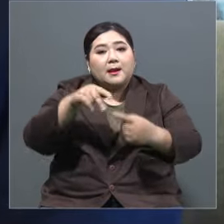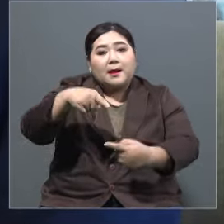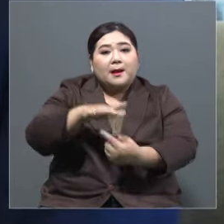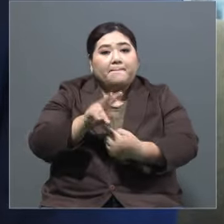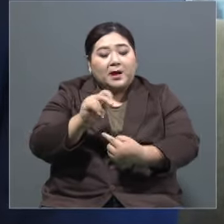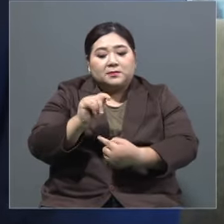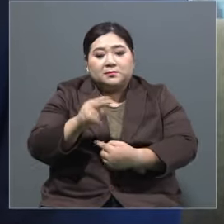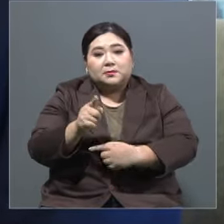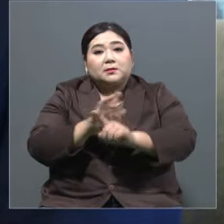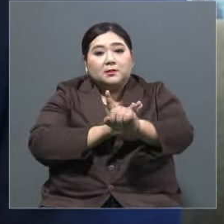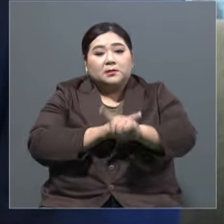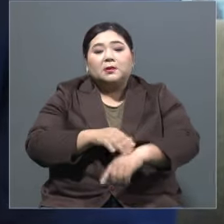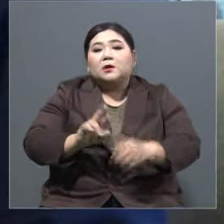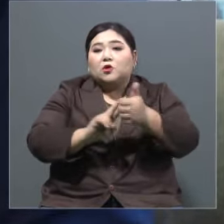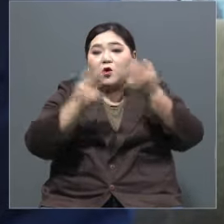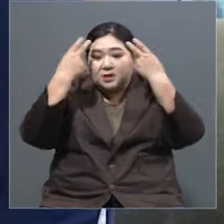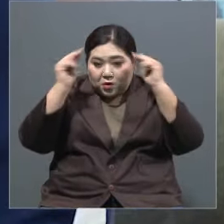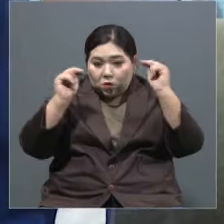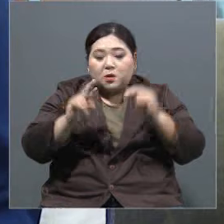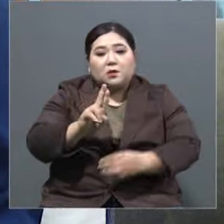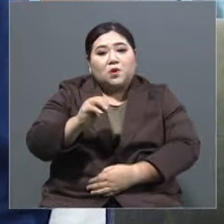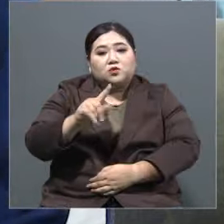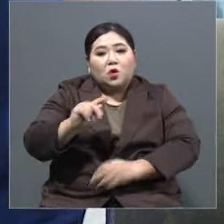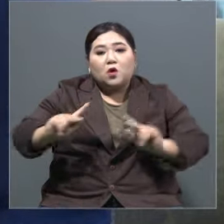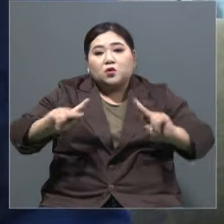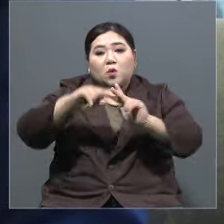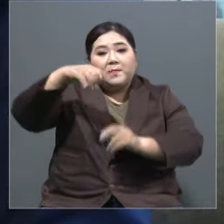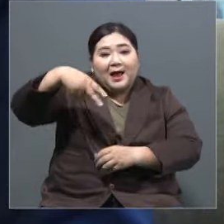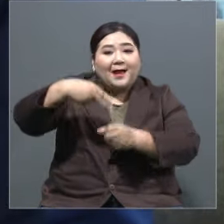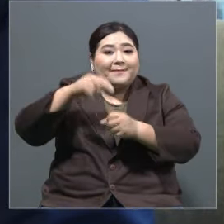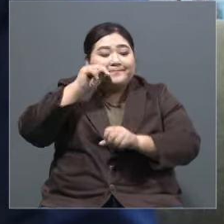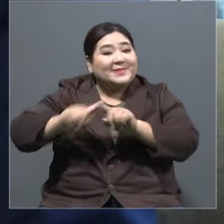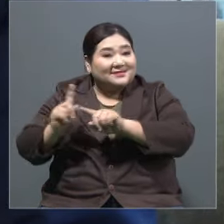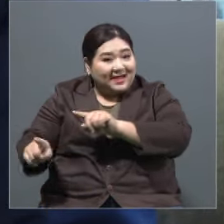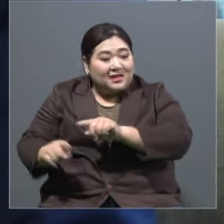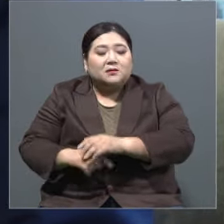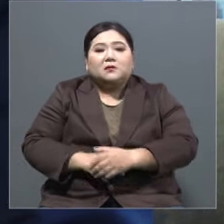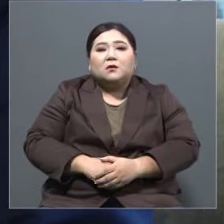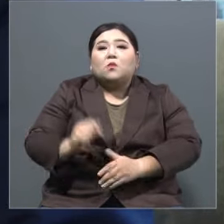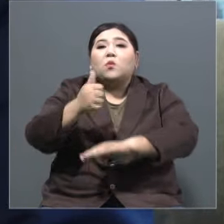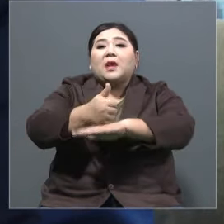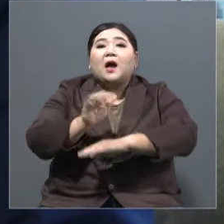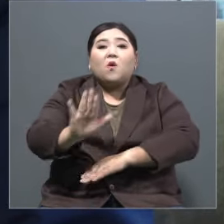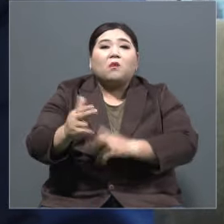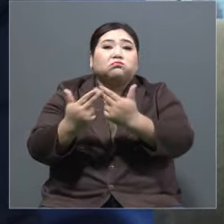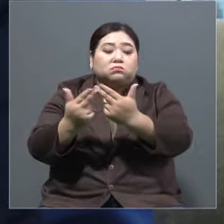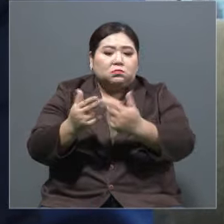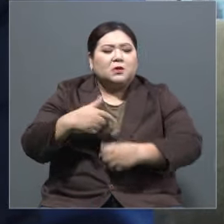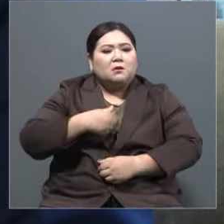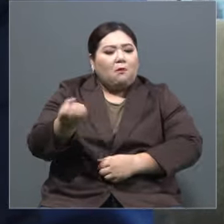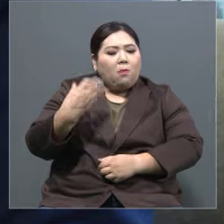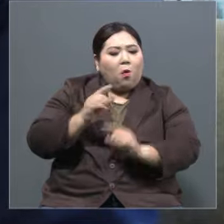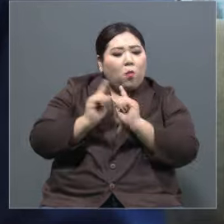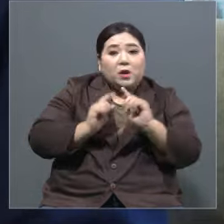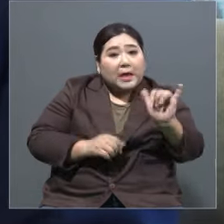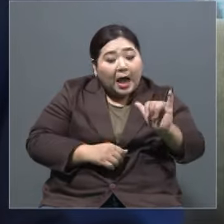มนตรีและรัฐมนตรีว่าการกระทรวงพลังงานในฐานะหัวหน้าพรรครวมไทยสร้างชาติยังไม่ได้มีการติดต่อมาและยังไม่ได้พูดคุย